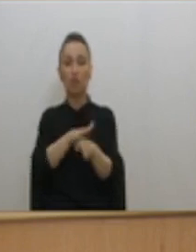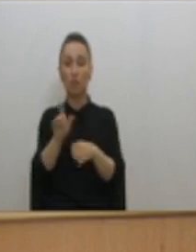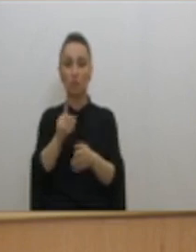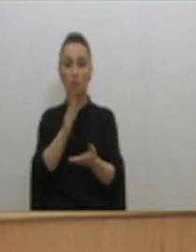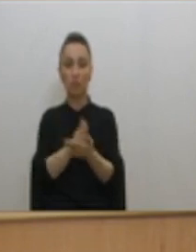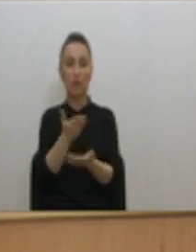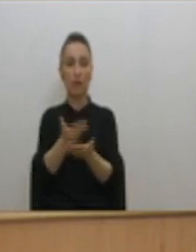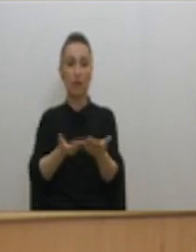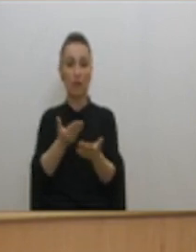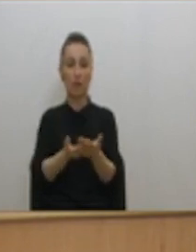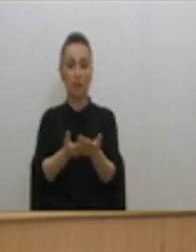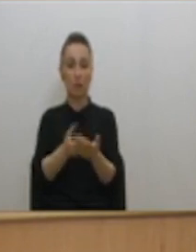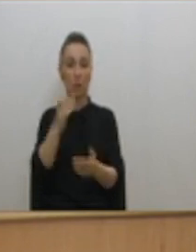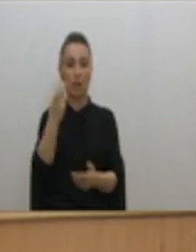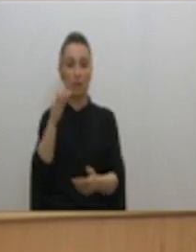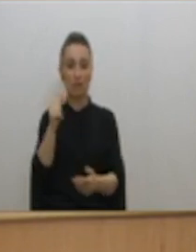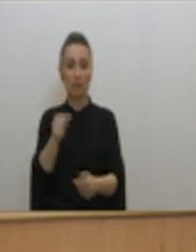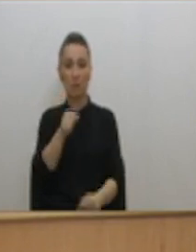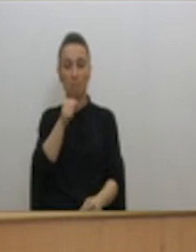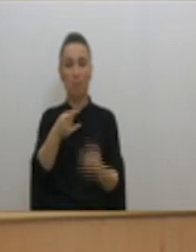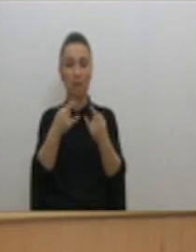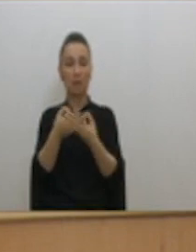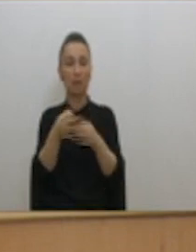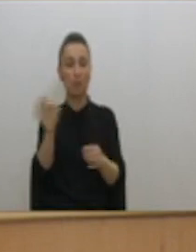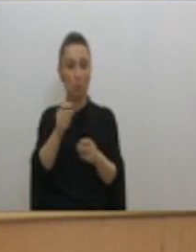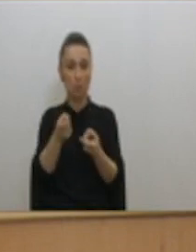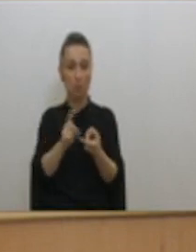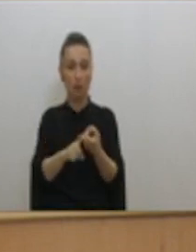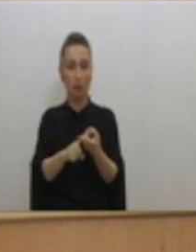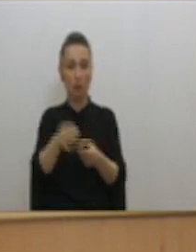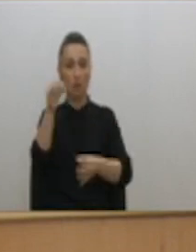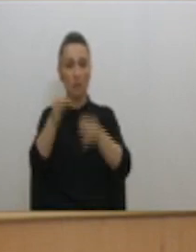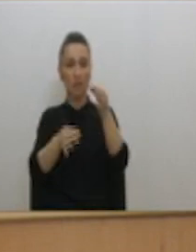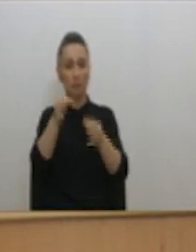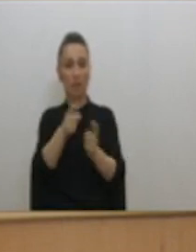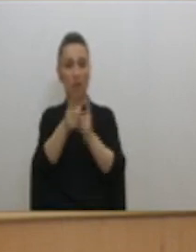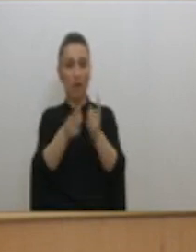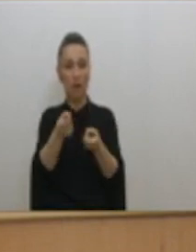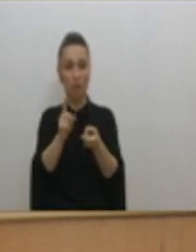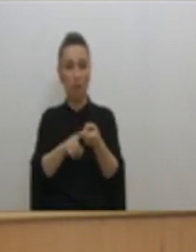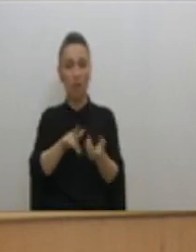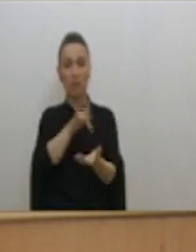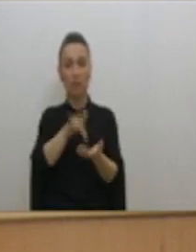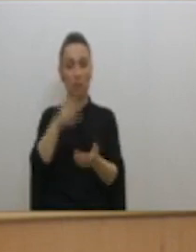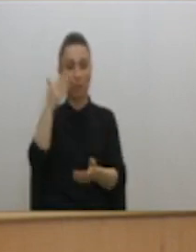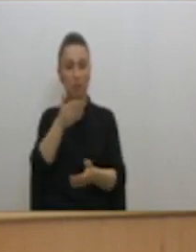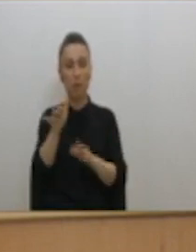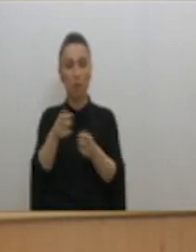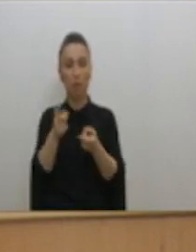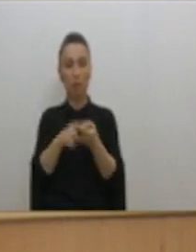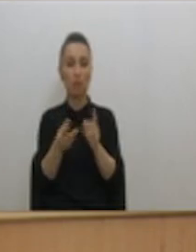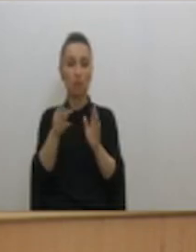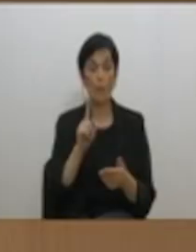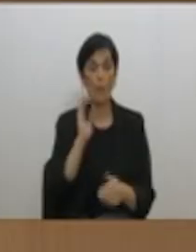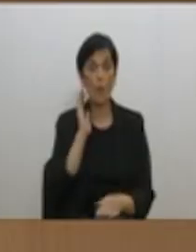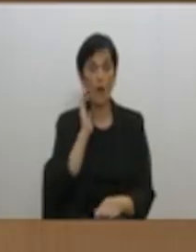შეუსრულებელია რეკომენდაცია დეპოლარიზაციაზე, მედიის თავისუფლებაზე, სასამართლო რეფორმაზე, სამოქალაქო სექტორის პროცესებში